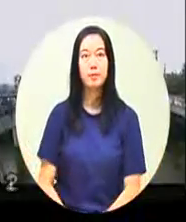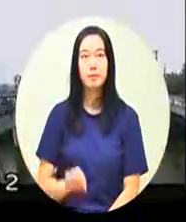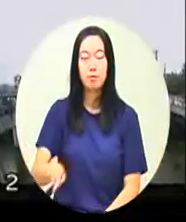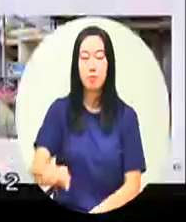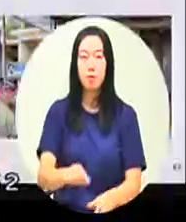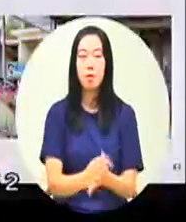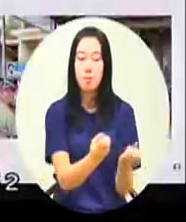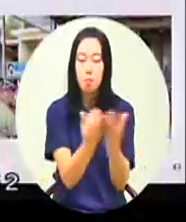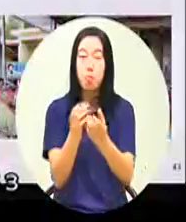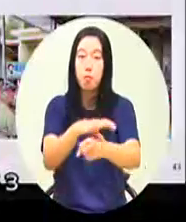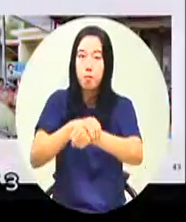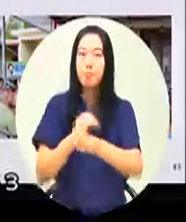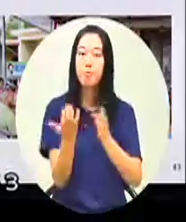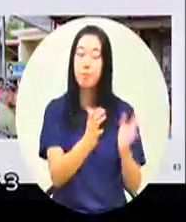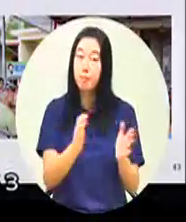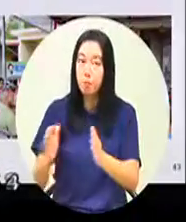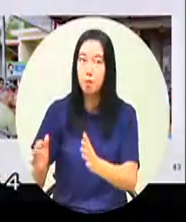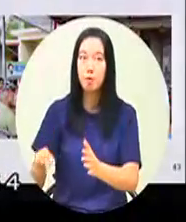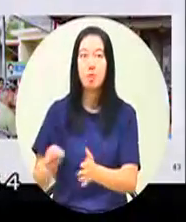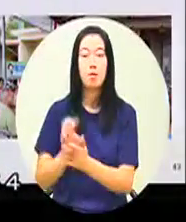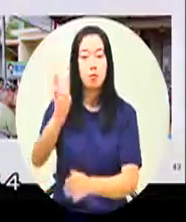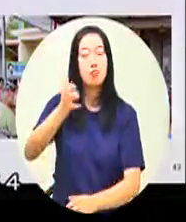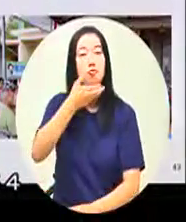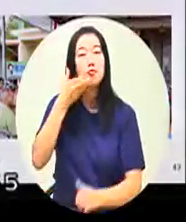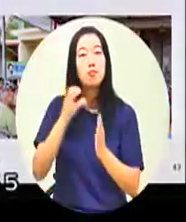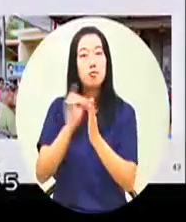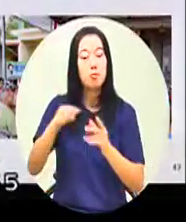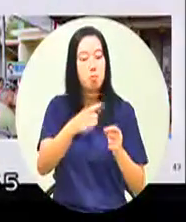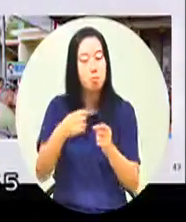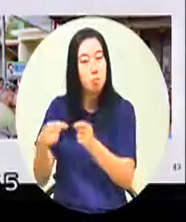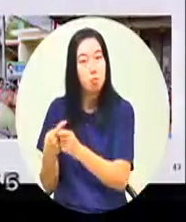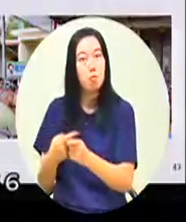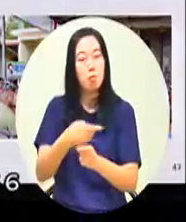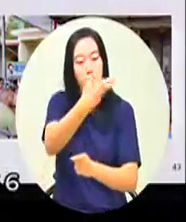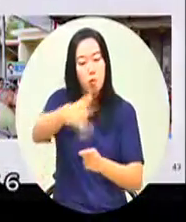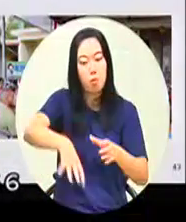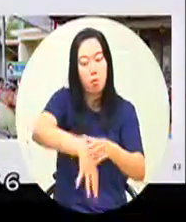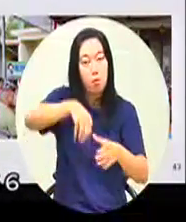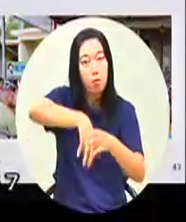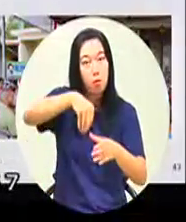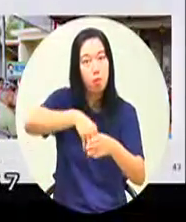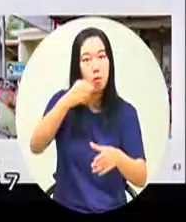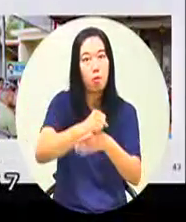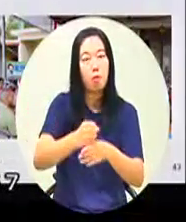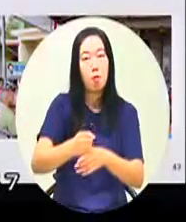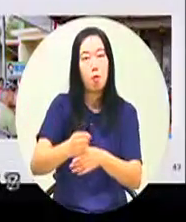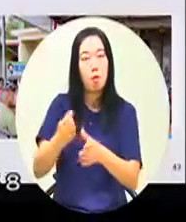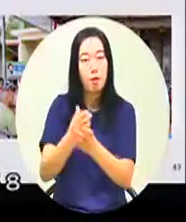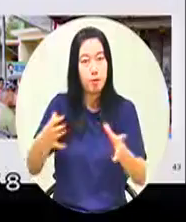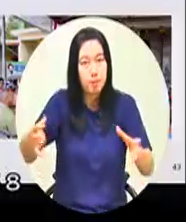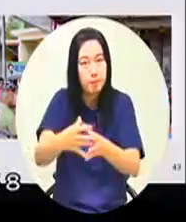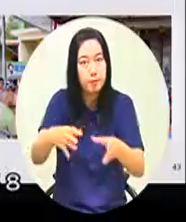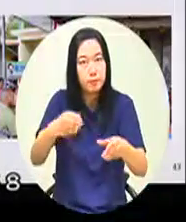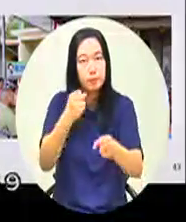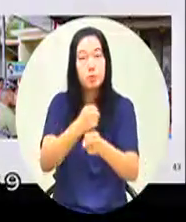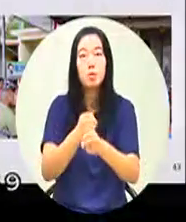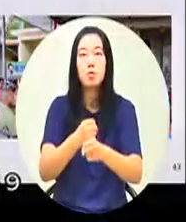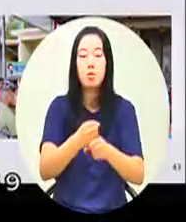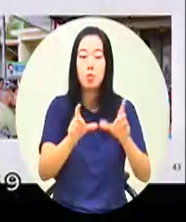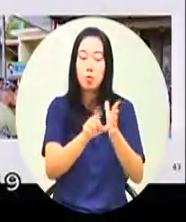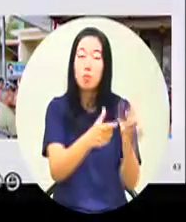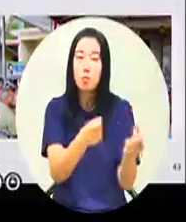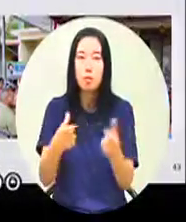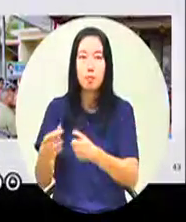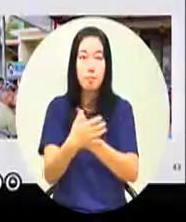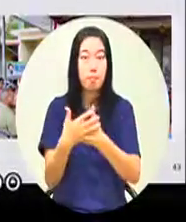备的部分，那水利局这一边每年都会做一些抽水站、截流站的一个定期保养，还有移动式抽水机的相关的调